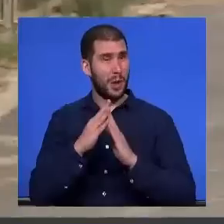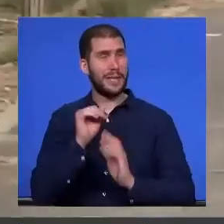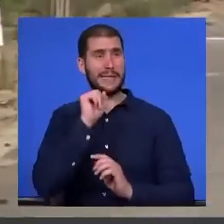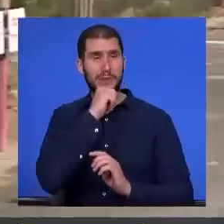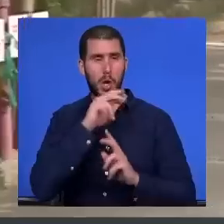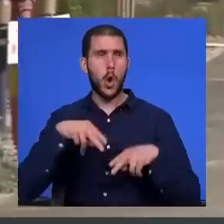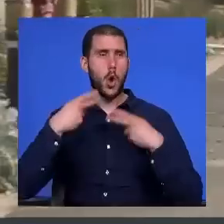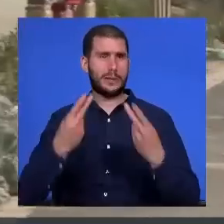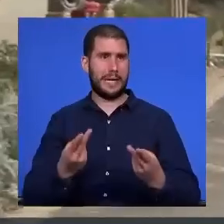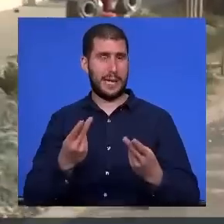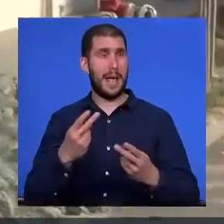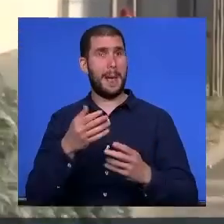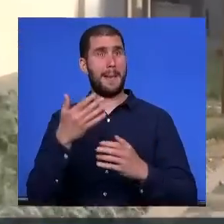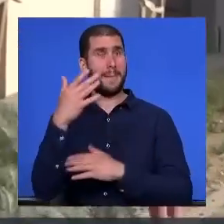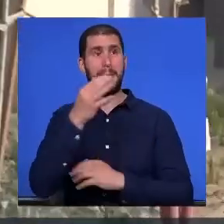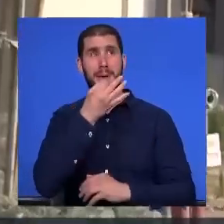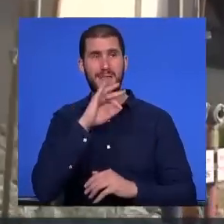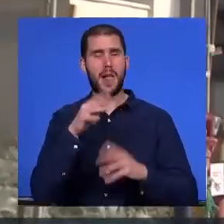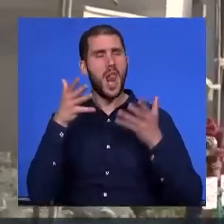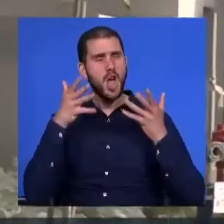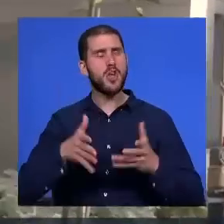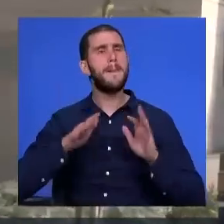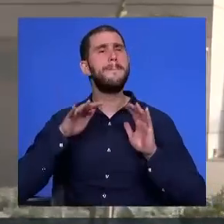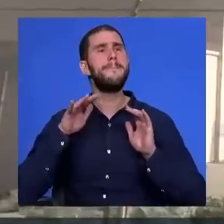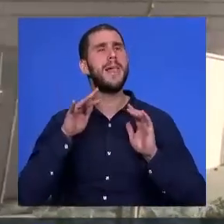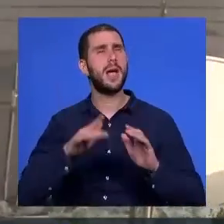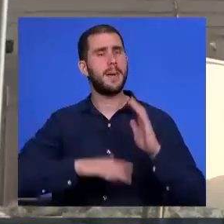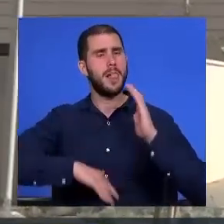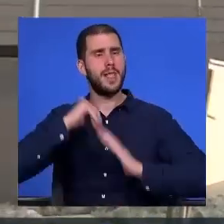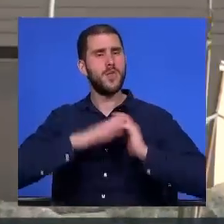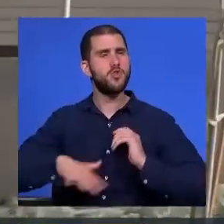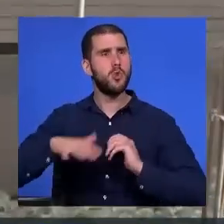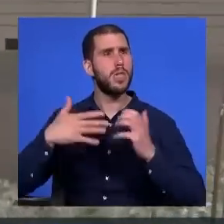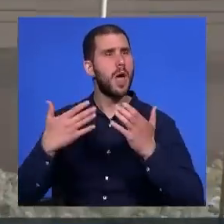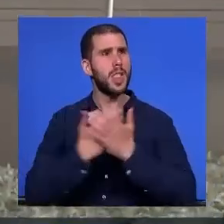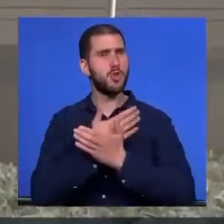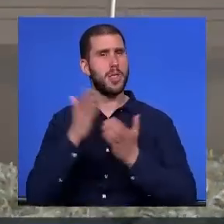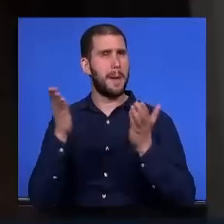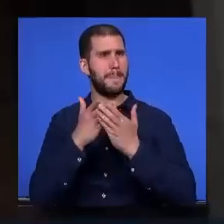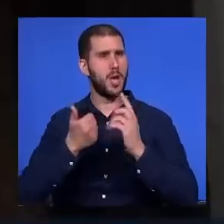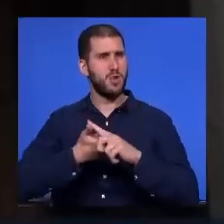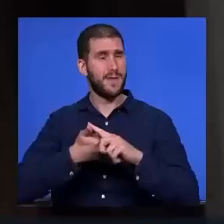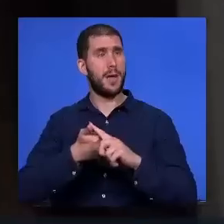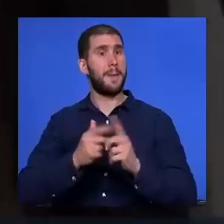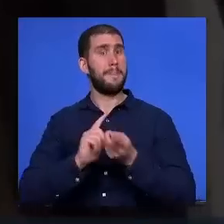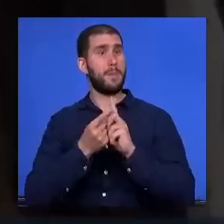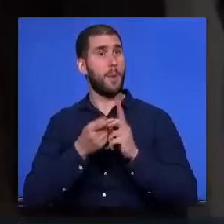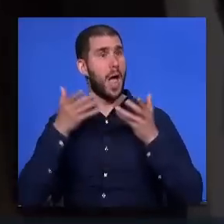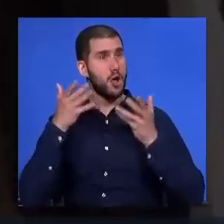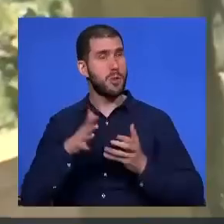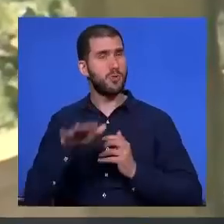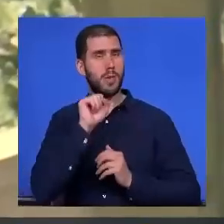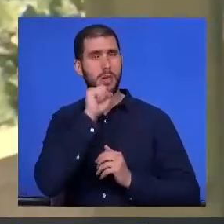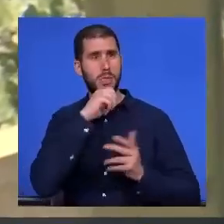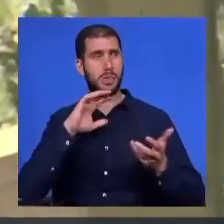חזרה. המדינה העדיפה להשקיע מיליארדים בבניית שכונות חדשות בבאר שבע, על חשבון השקעה בשכונות